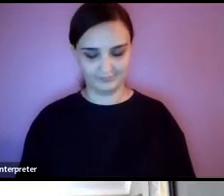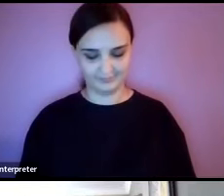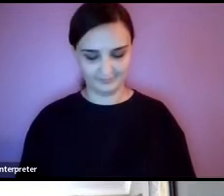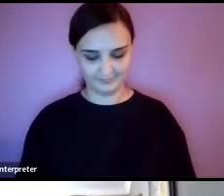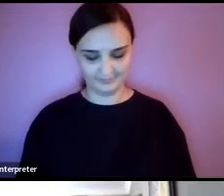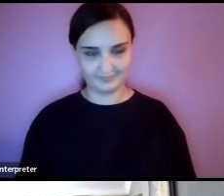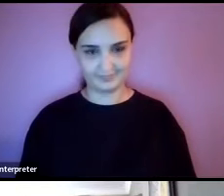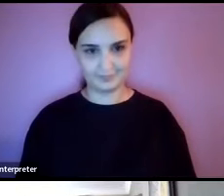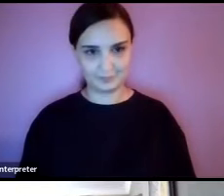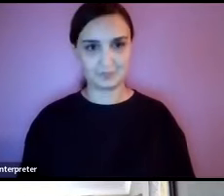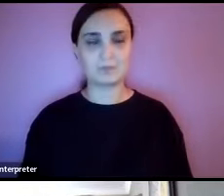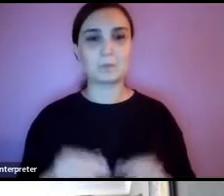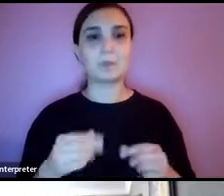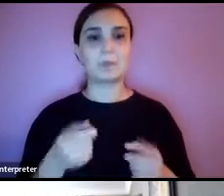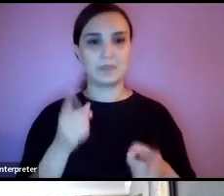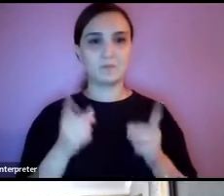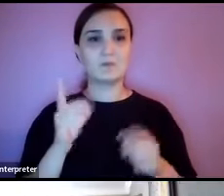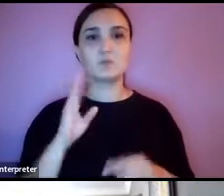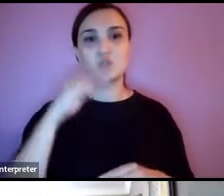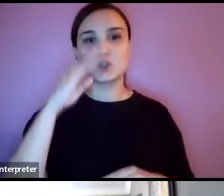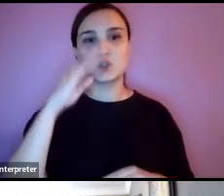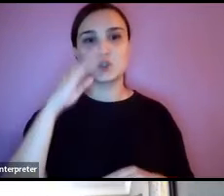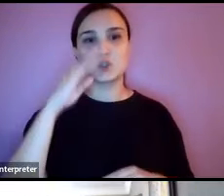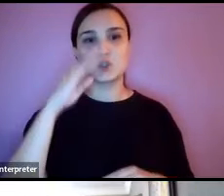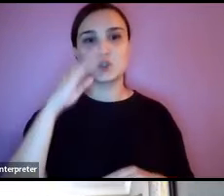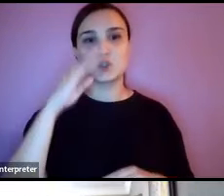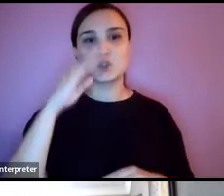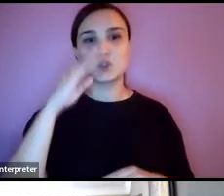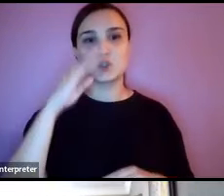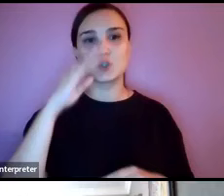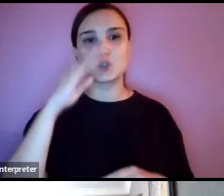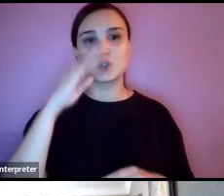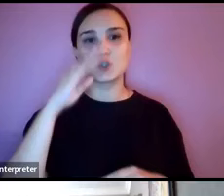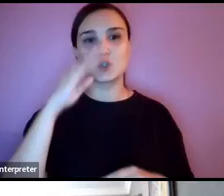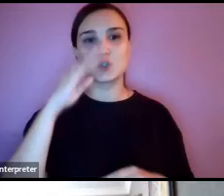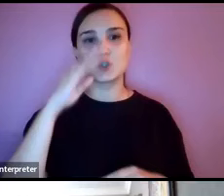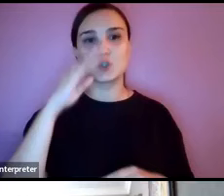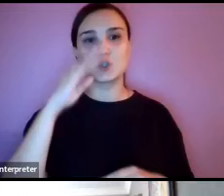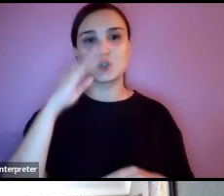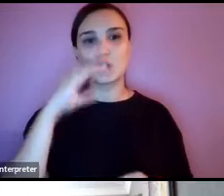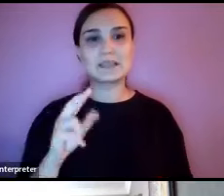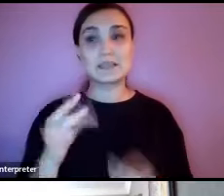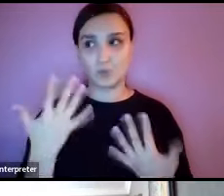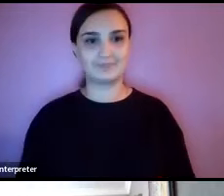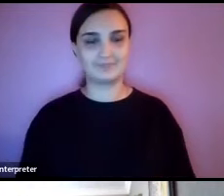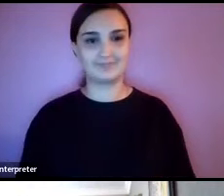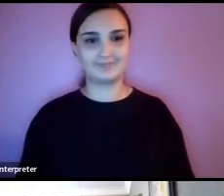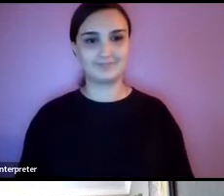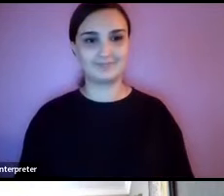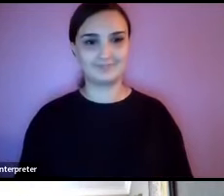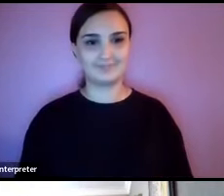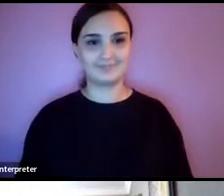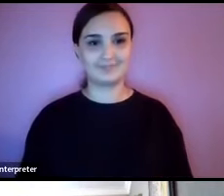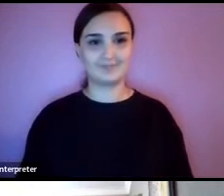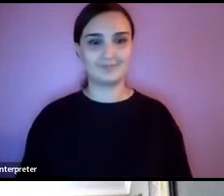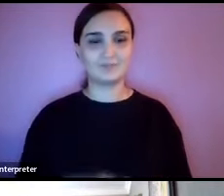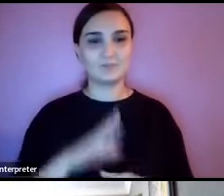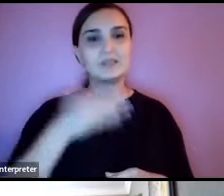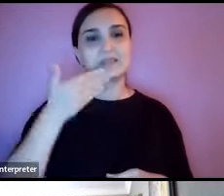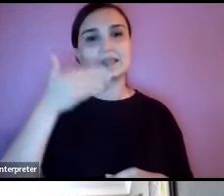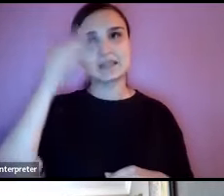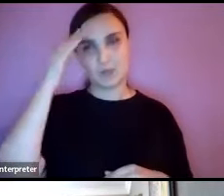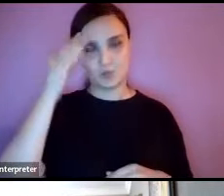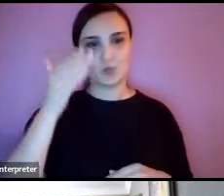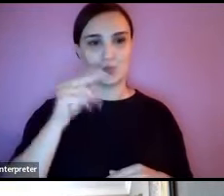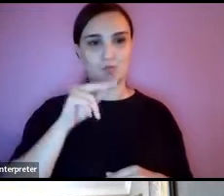კი ბატონო, ნამდვილად მშობლის კივრი დაბრუნდა ახლა ცირეხნიანი საზაფხულო არდადეგების შემდეგ სრული